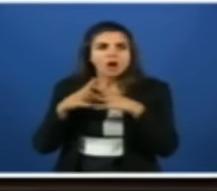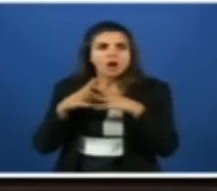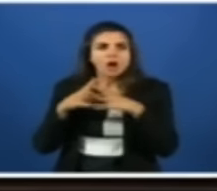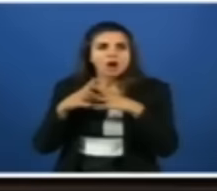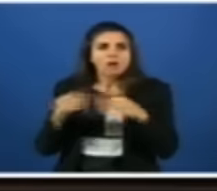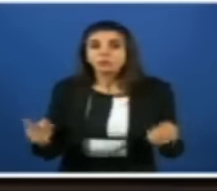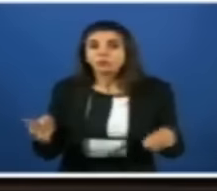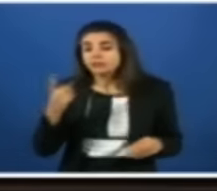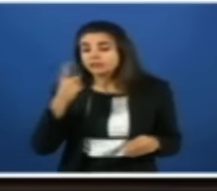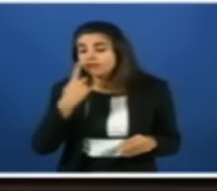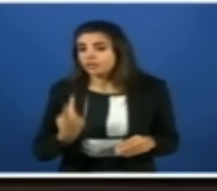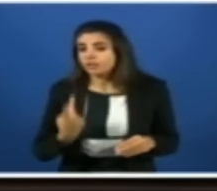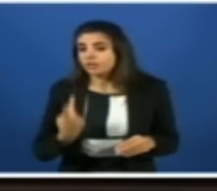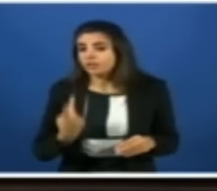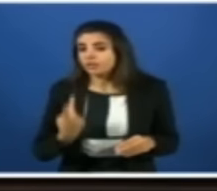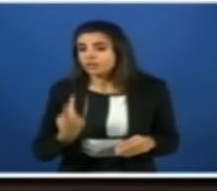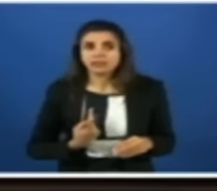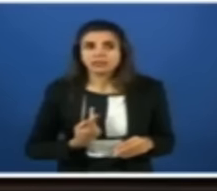Devletin